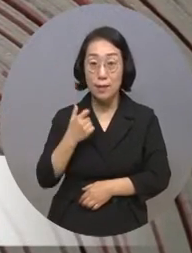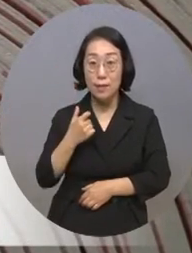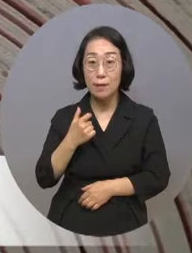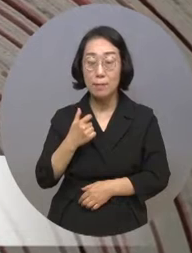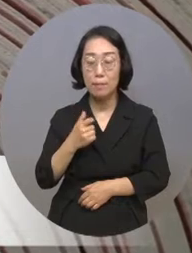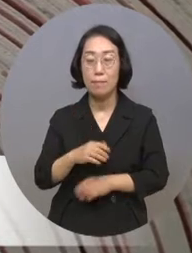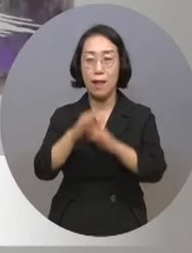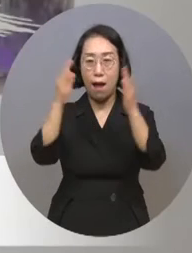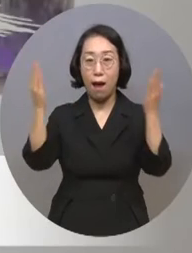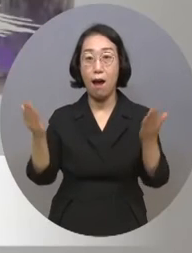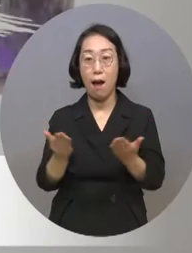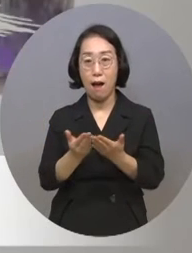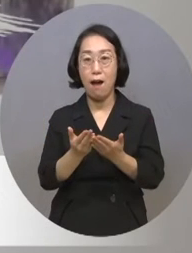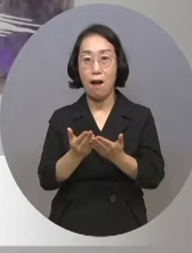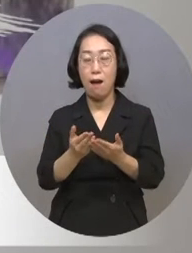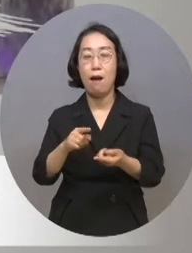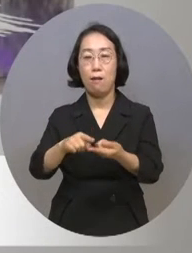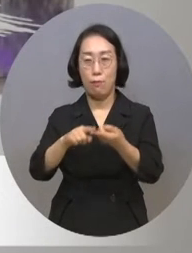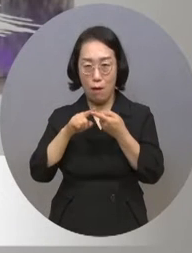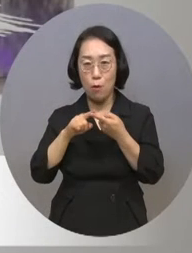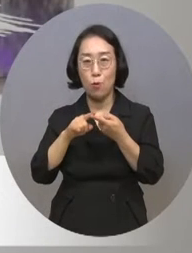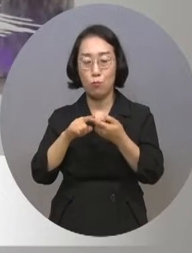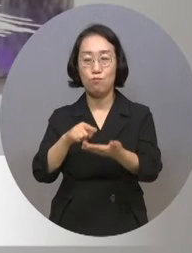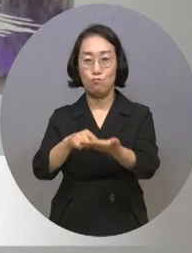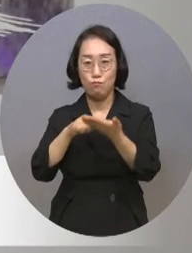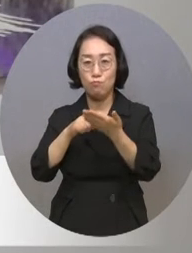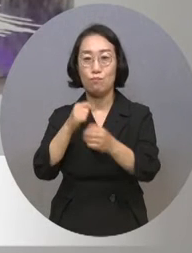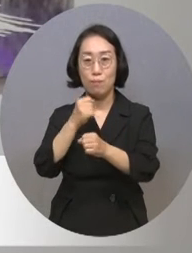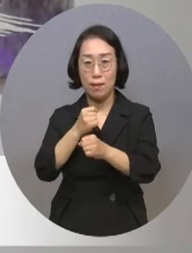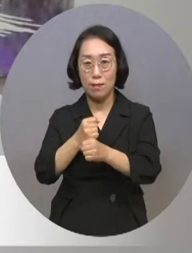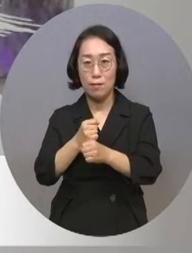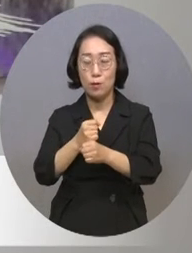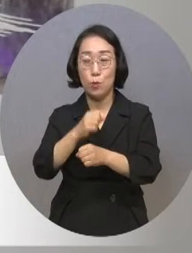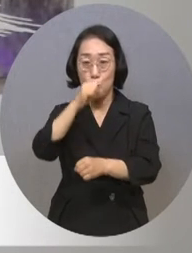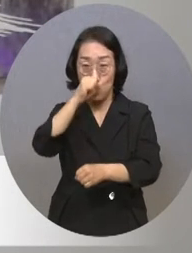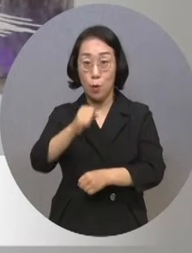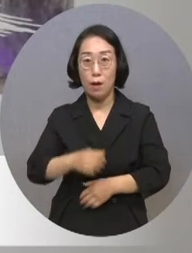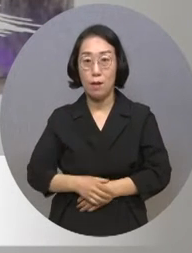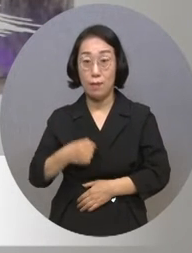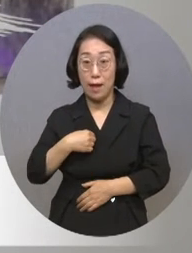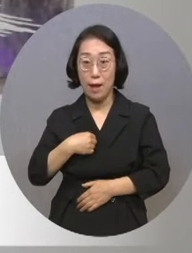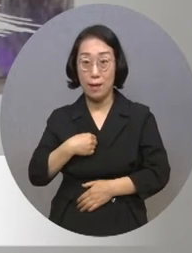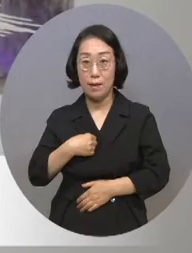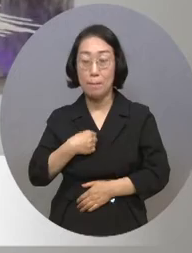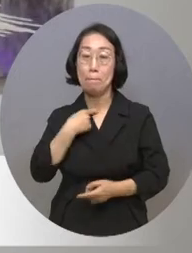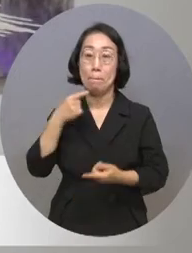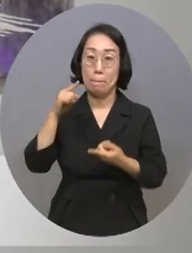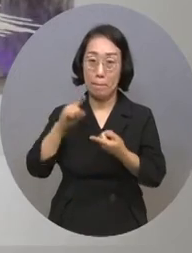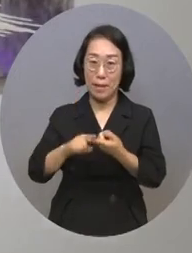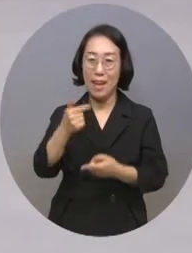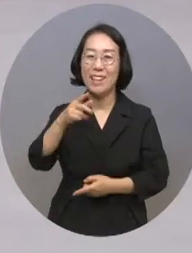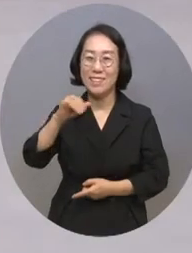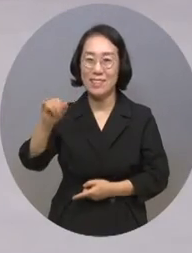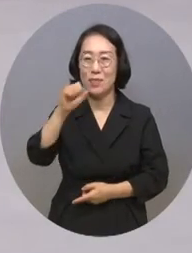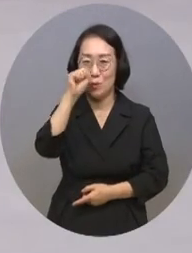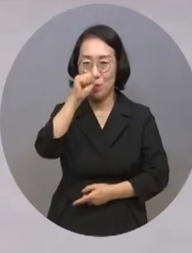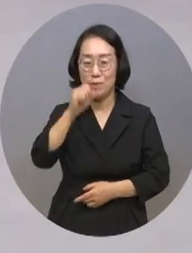주제를 전부 있는 그대로 다 드러내게 할수 있는 소재라서 작가로서 저한테는 참 매력적인